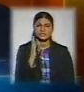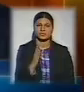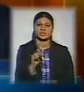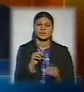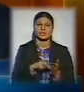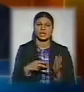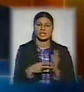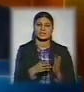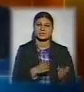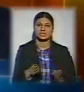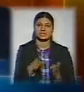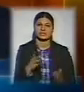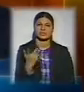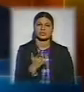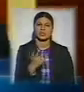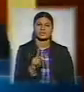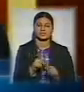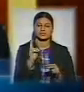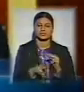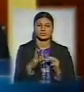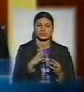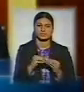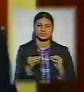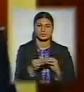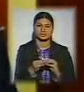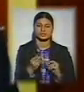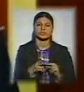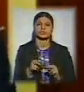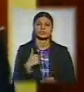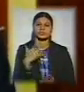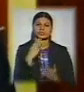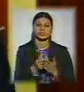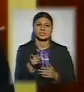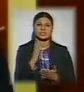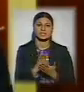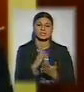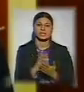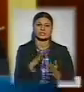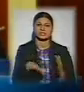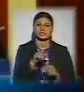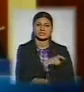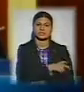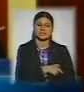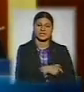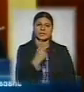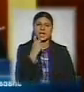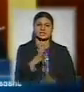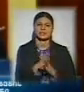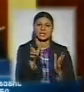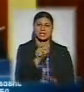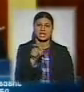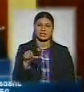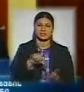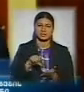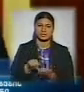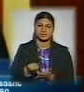დაგეგმილი ის გზები, როგორ უნდა გადაიჭრას პრობლემა. ჩვენაქ ევროპელ წევრებთან ერთად ვიმყოფებით. ამ შეხვედრებში 100 მეტი ადამიანი